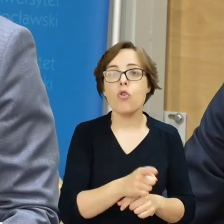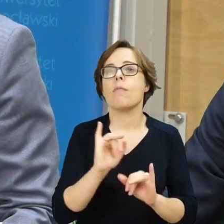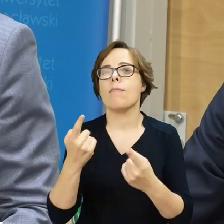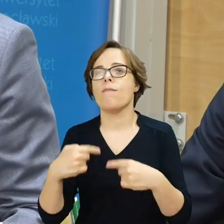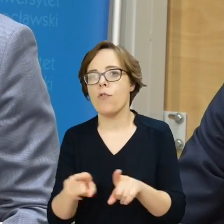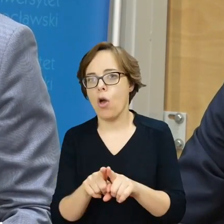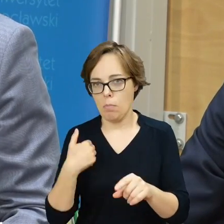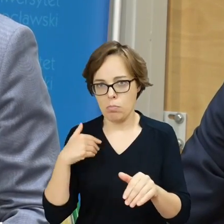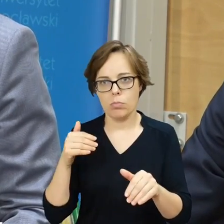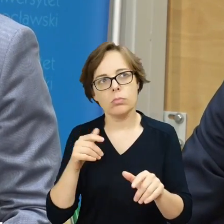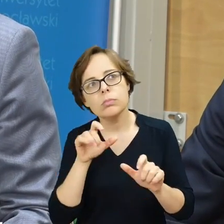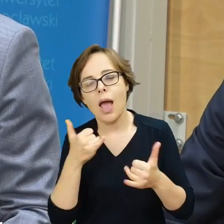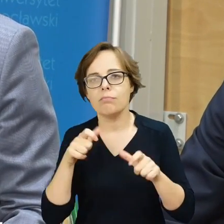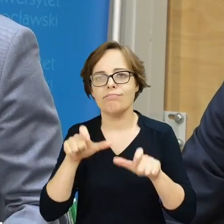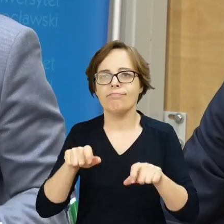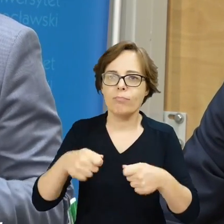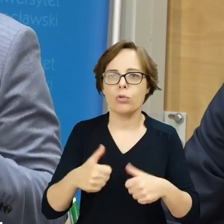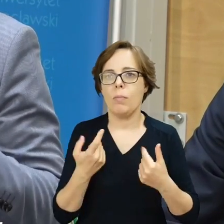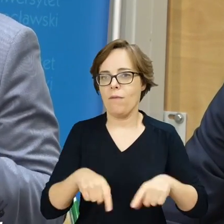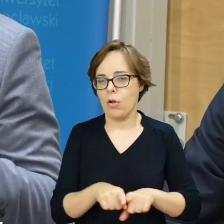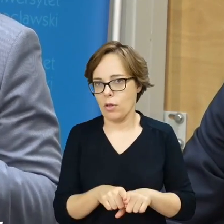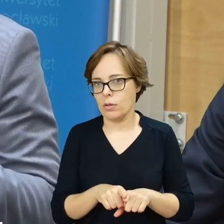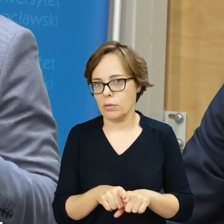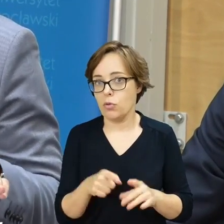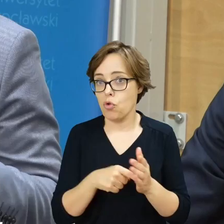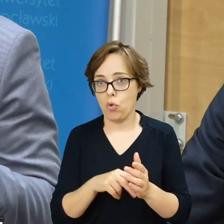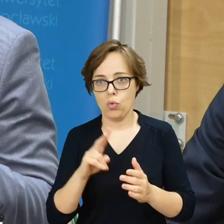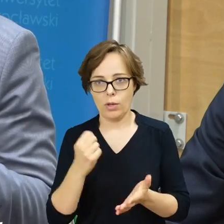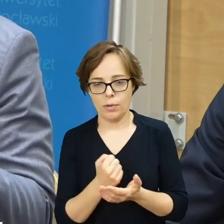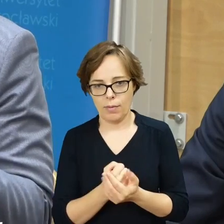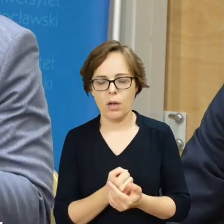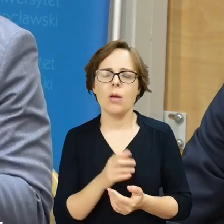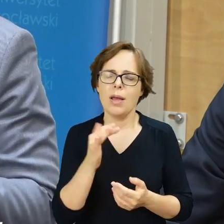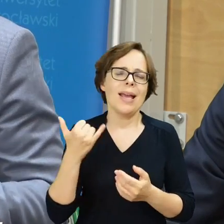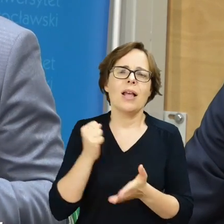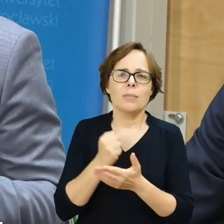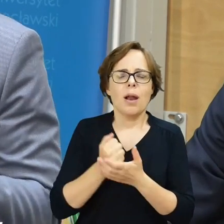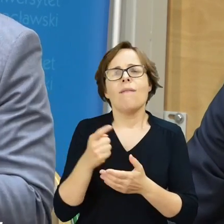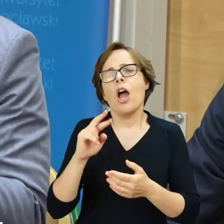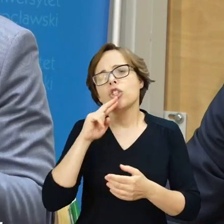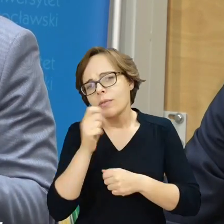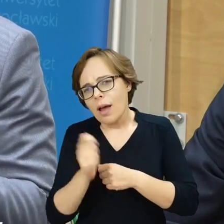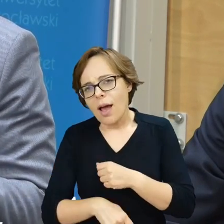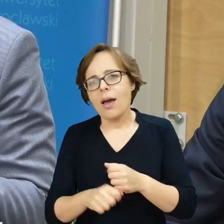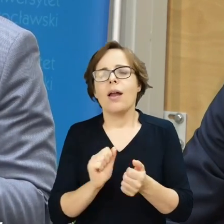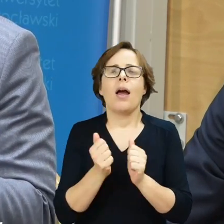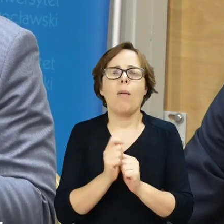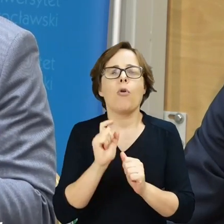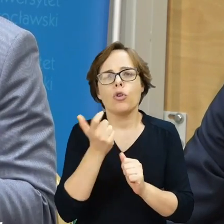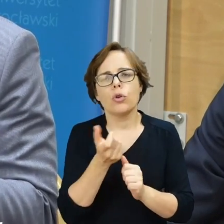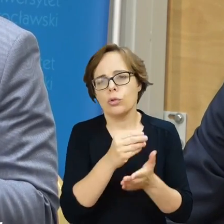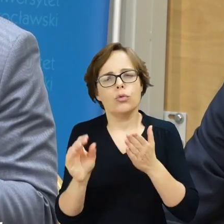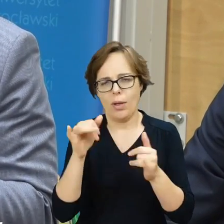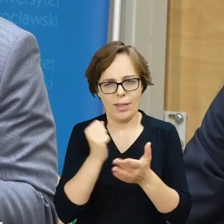naprawdę taki czy inny wyrok, ja pomijam kwestię zasądzenia kary tej grzywny czy sumy pieniężnej, bo to jest jakby inna